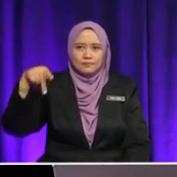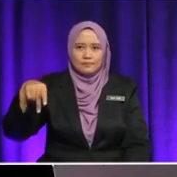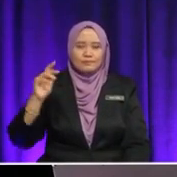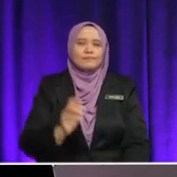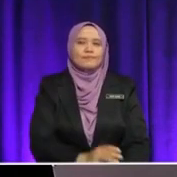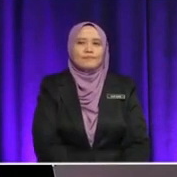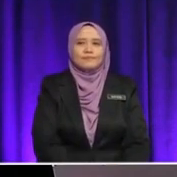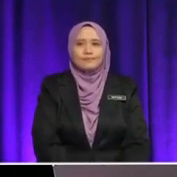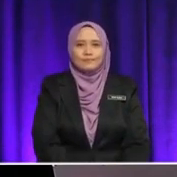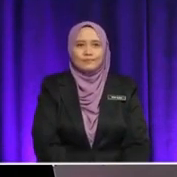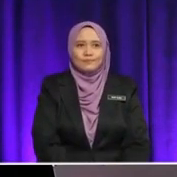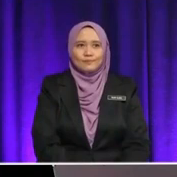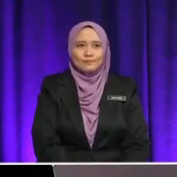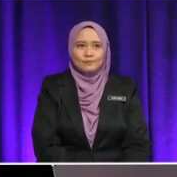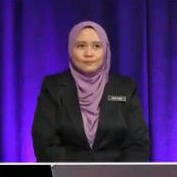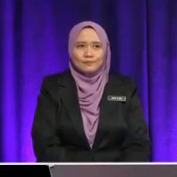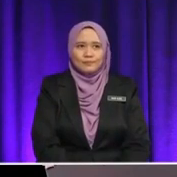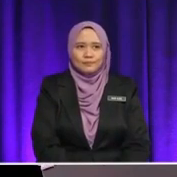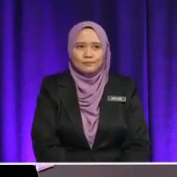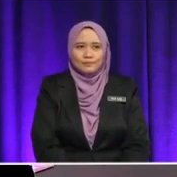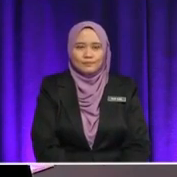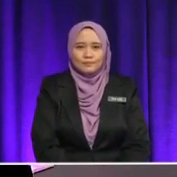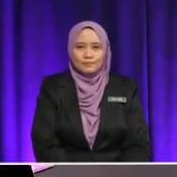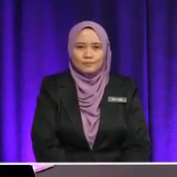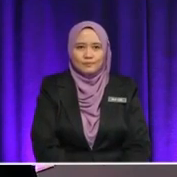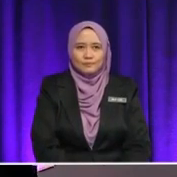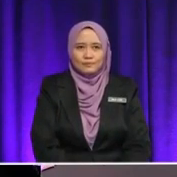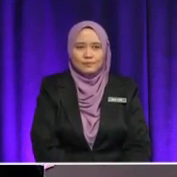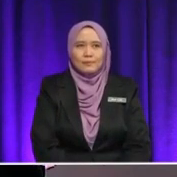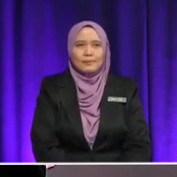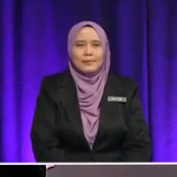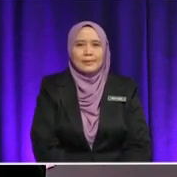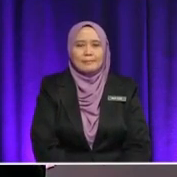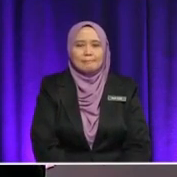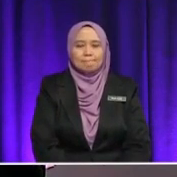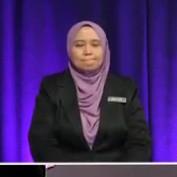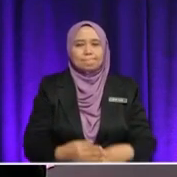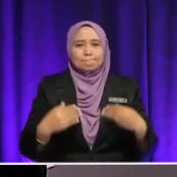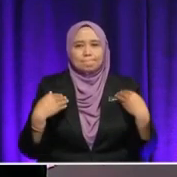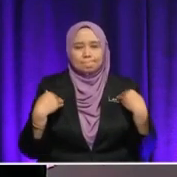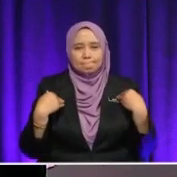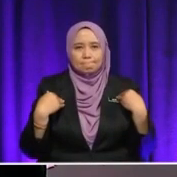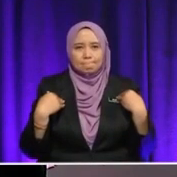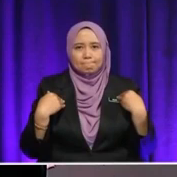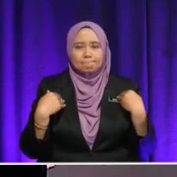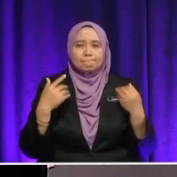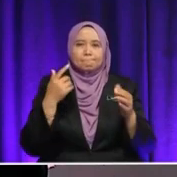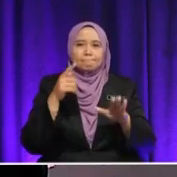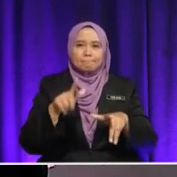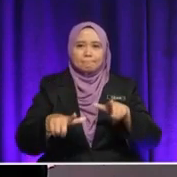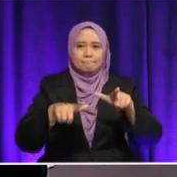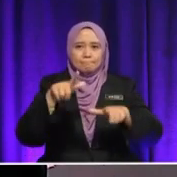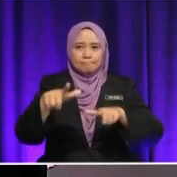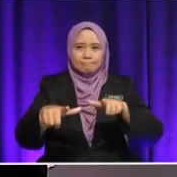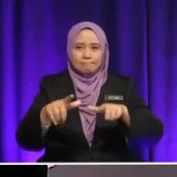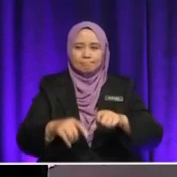Maarif banyak bermain dengan membuka lini Ya terlihat ada beberapa langkah dalam proses pilihan Raya